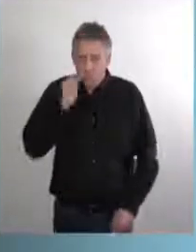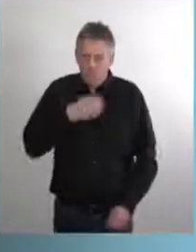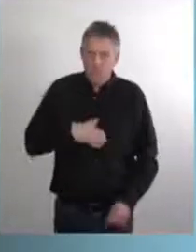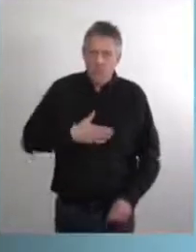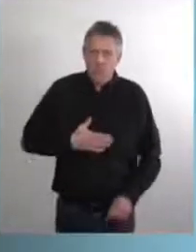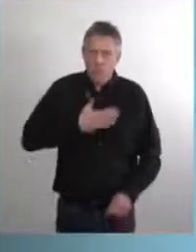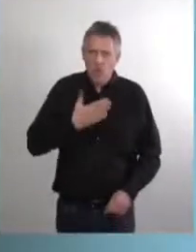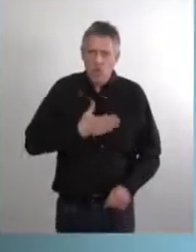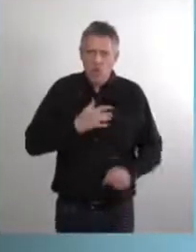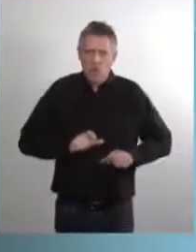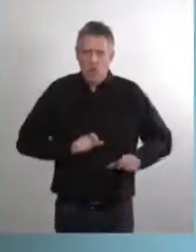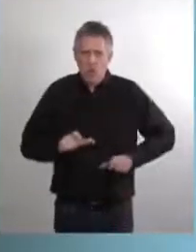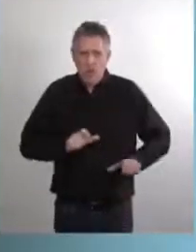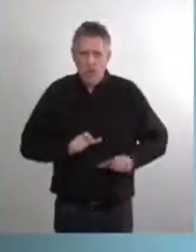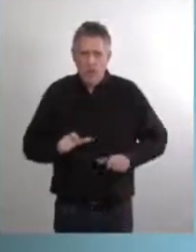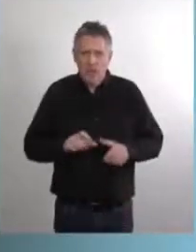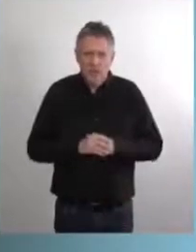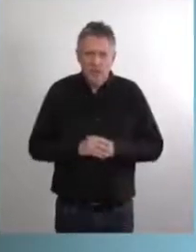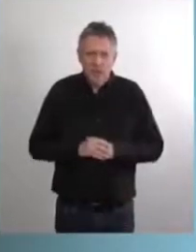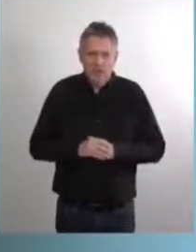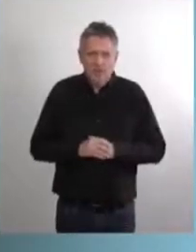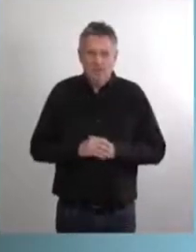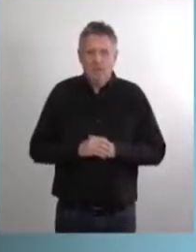votera contre ce budget.